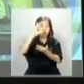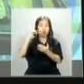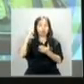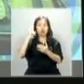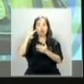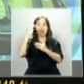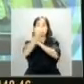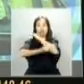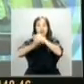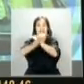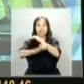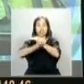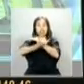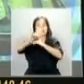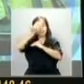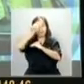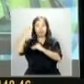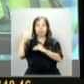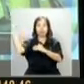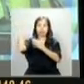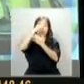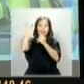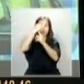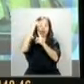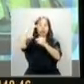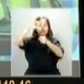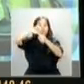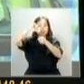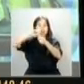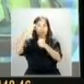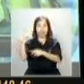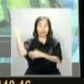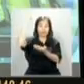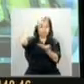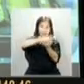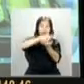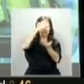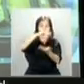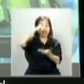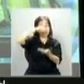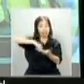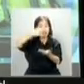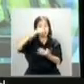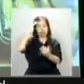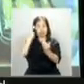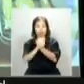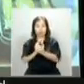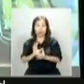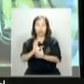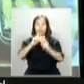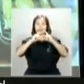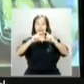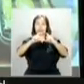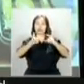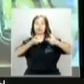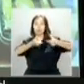าประเทศเอธิโอเปียด้วยสายการบินเอธิโอเปียแอร์เมื่อมาถึงสนามบินสุวรรณภูมิตำรวจได้แสดงตัวเข้าตรวจ